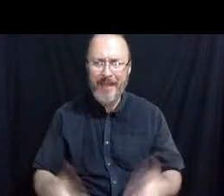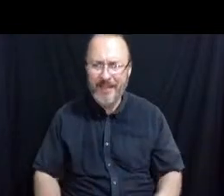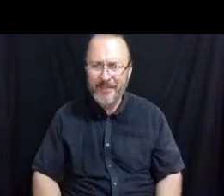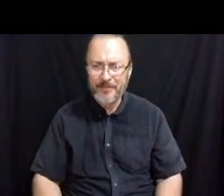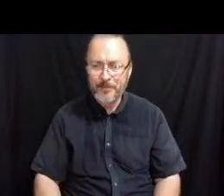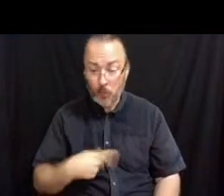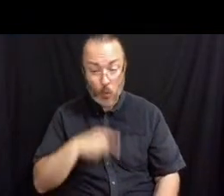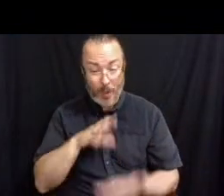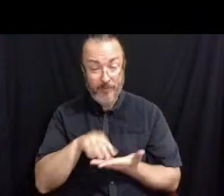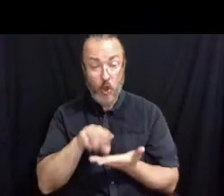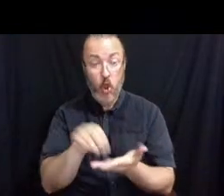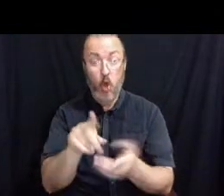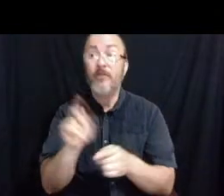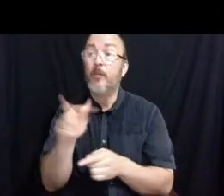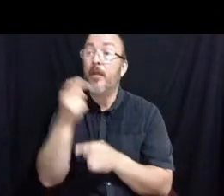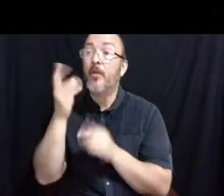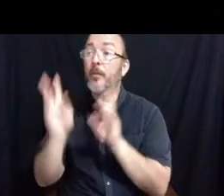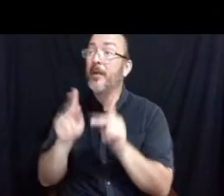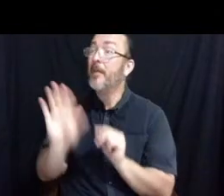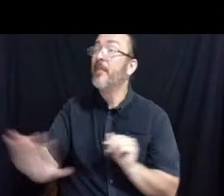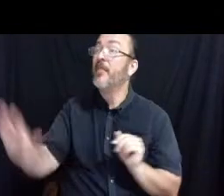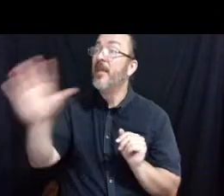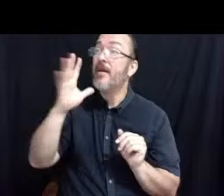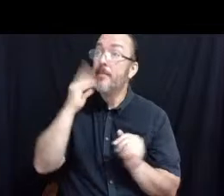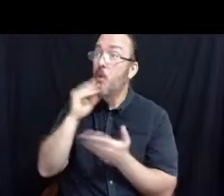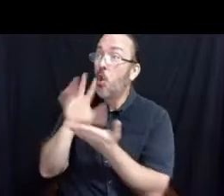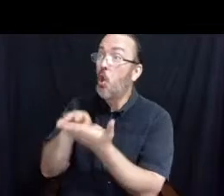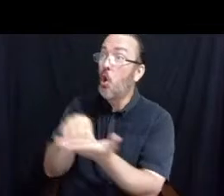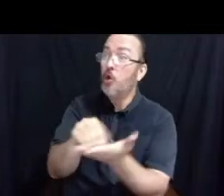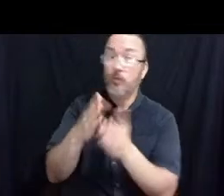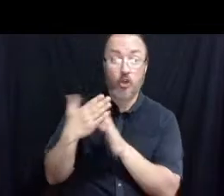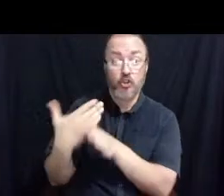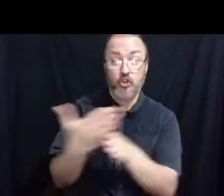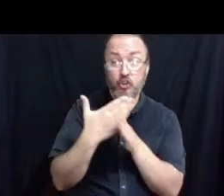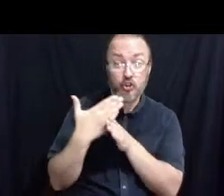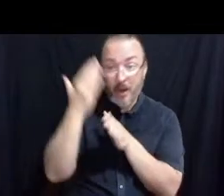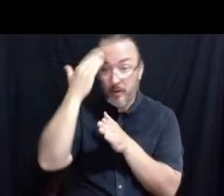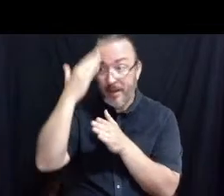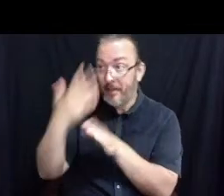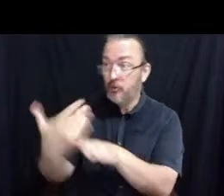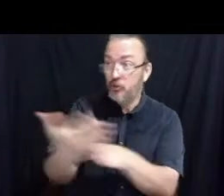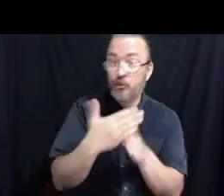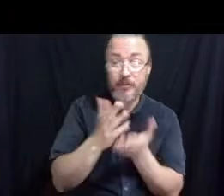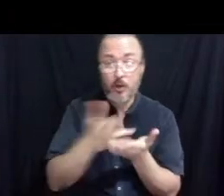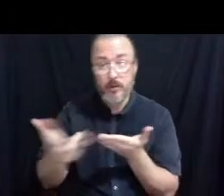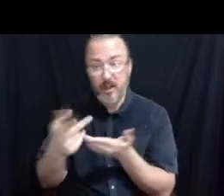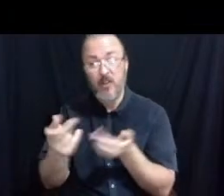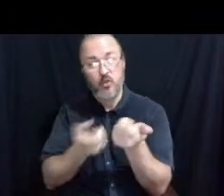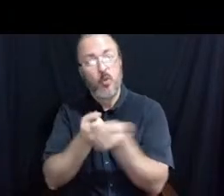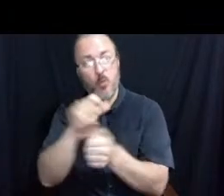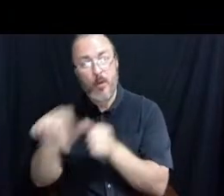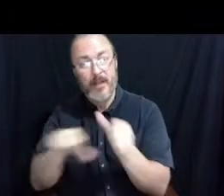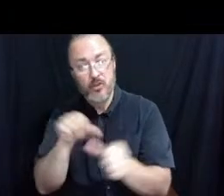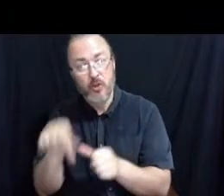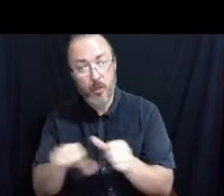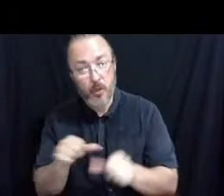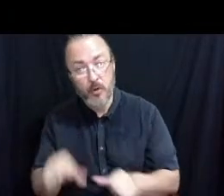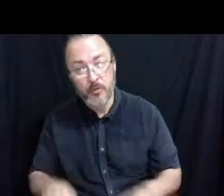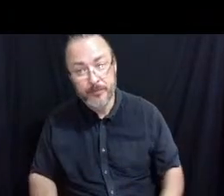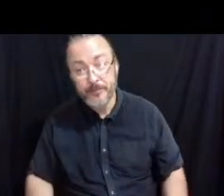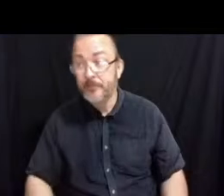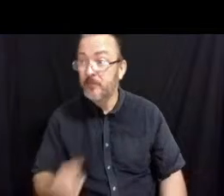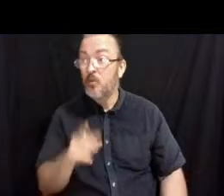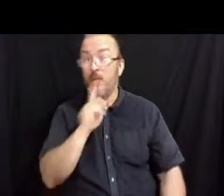des expériences d'autrui, partager les connaissances et les ressources et se soutenir mutuellement dans cette entreprise. Je tiens à remercier tous